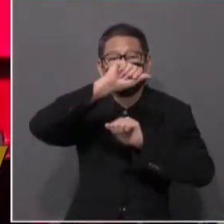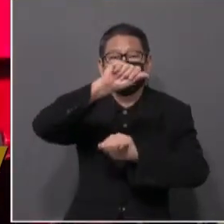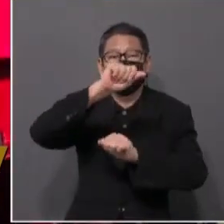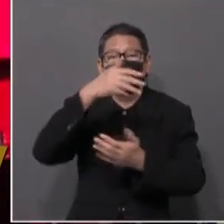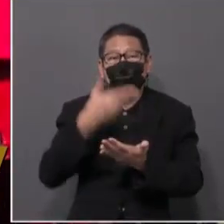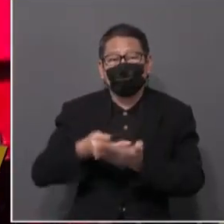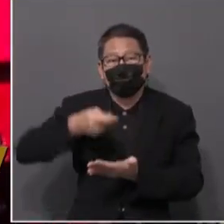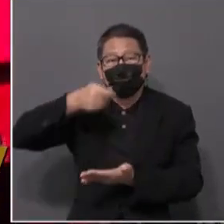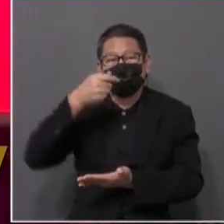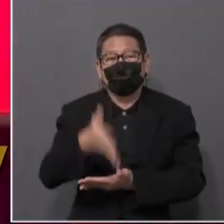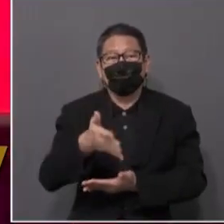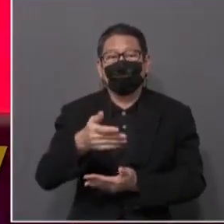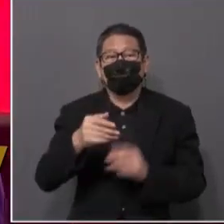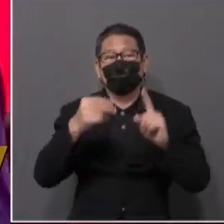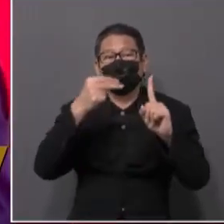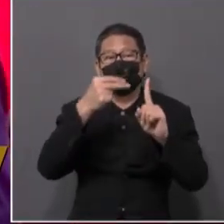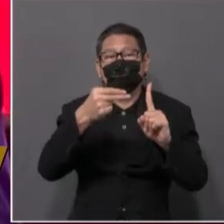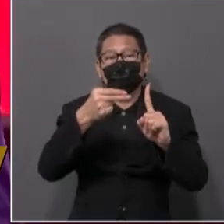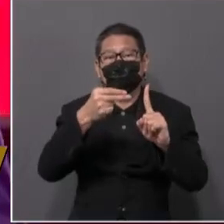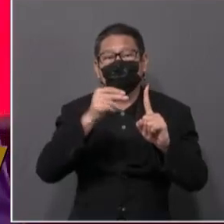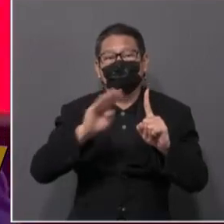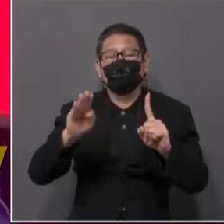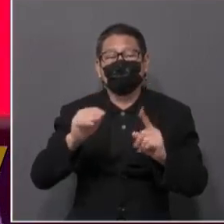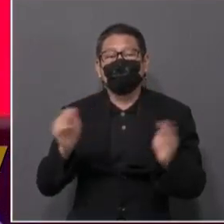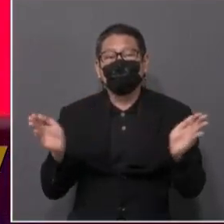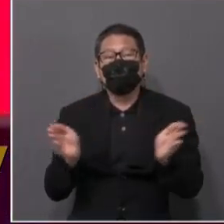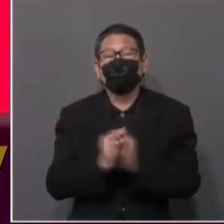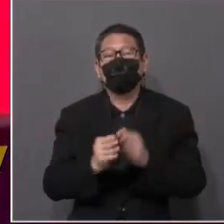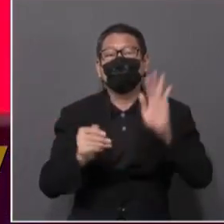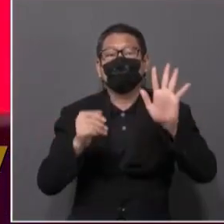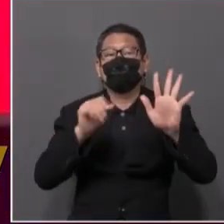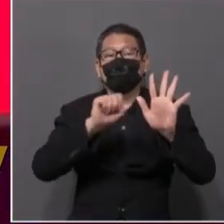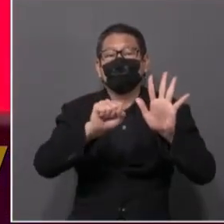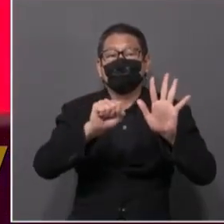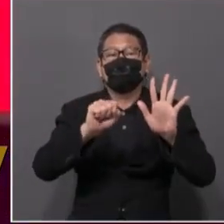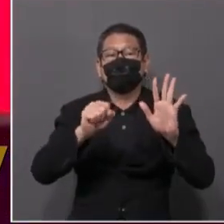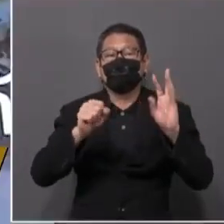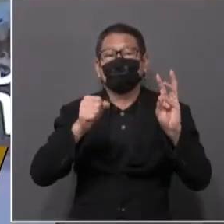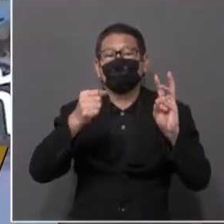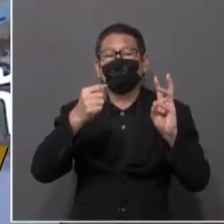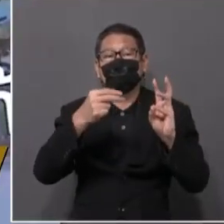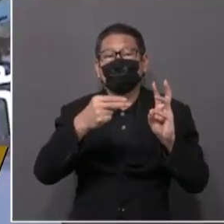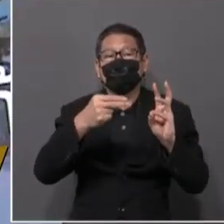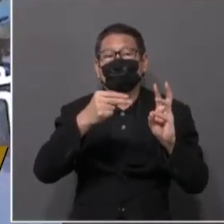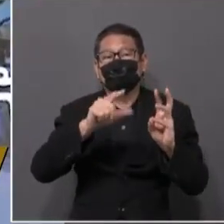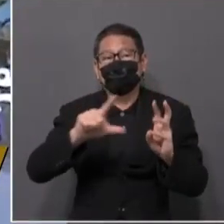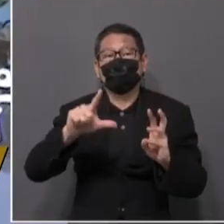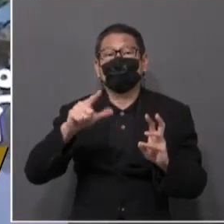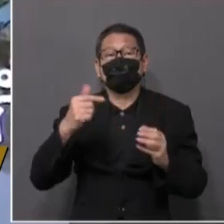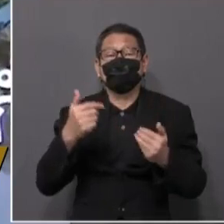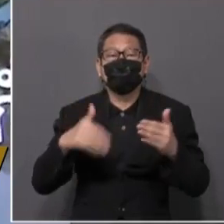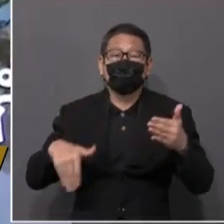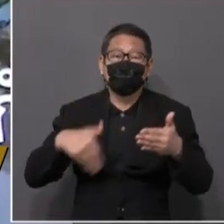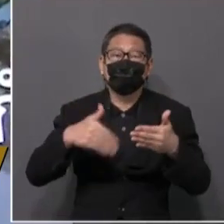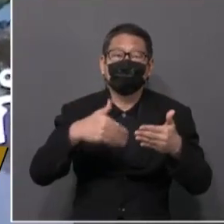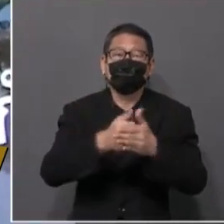เงิ Digital 1 มืนบาท ให้คนไทยเป็นเงิน 560,000 ล้านบาทรวมถนโยบายของภัเพื่อไท